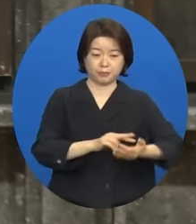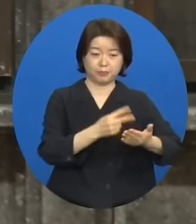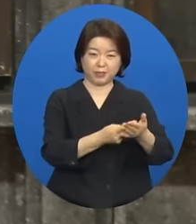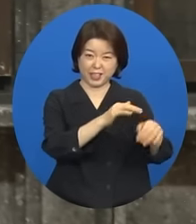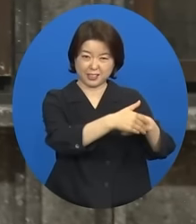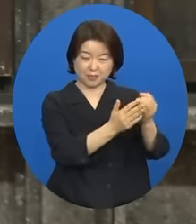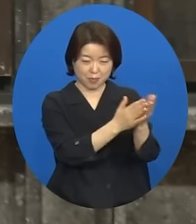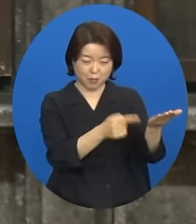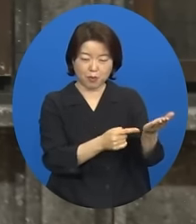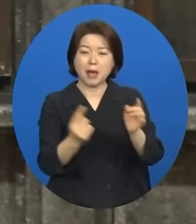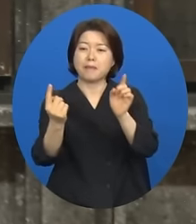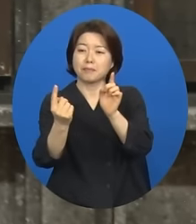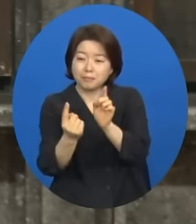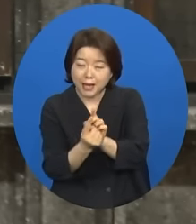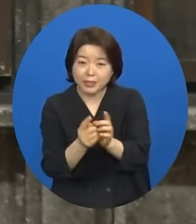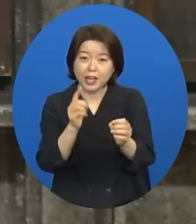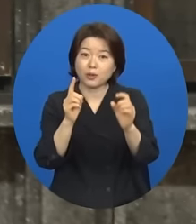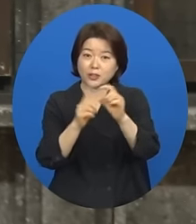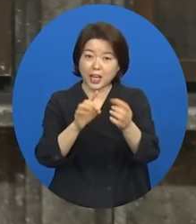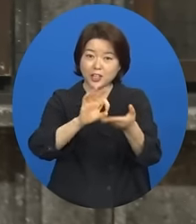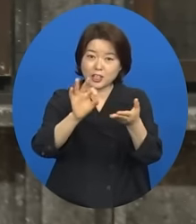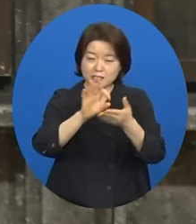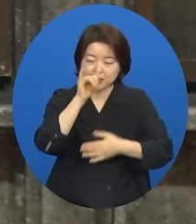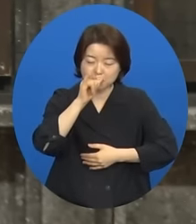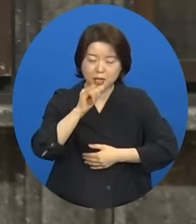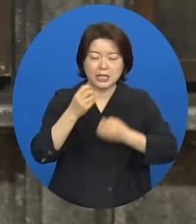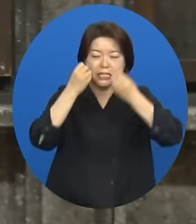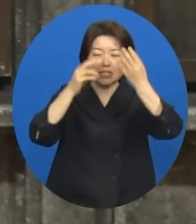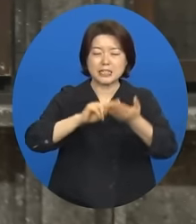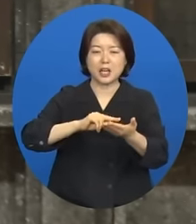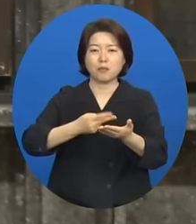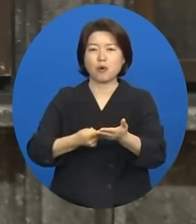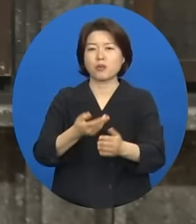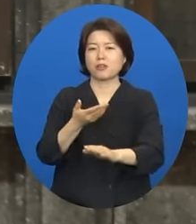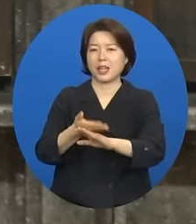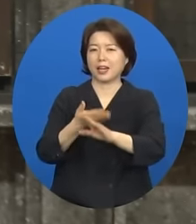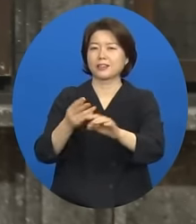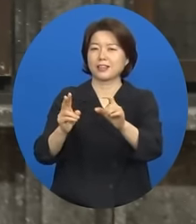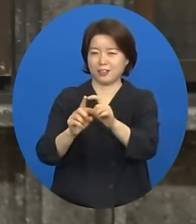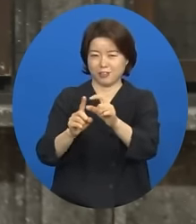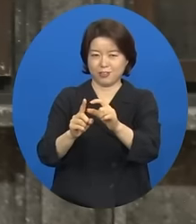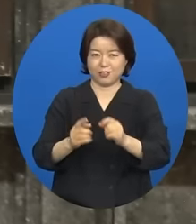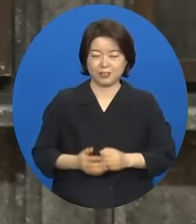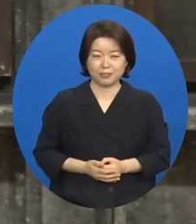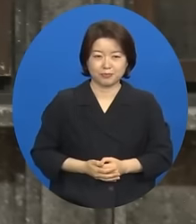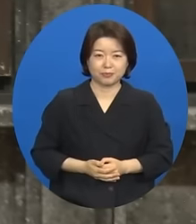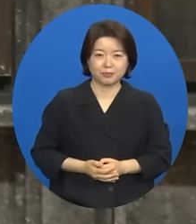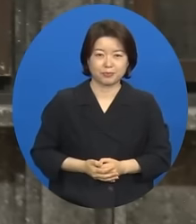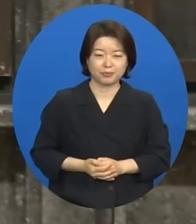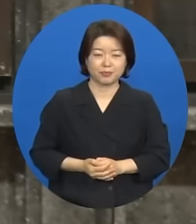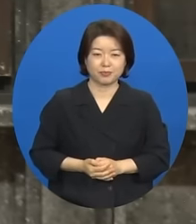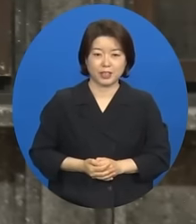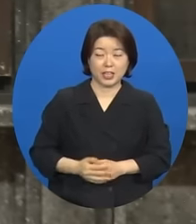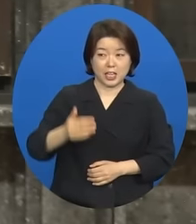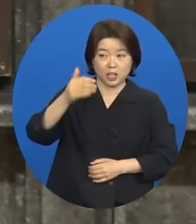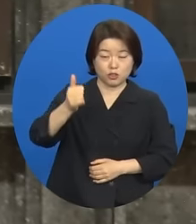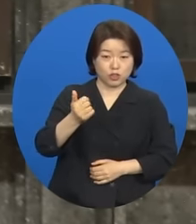오고 있다라고 번역했지만 새번역은 다르게 번역을 했습니다. 이렇게 번역을 했습니다. 주인